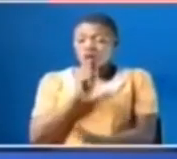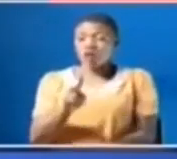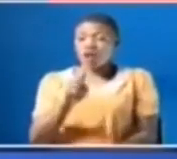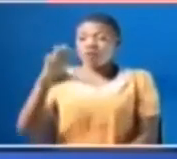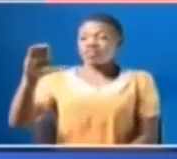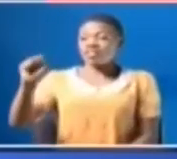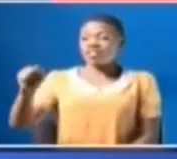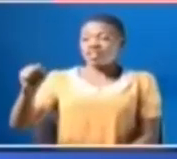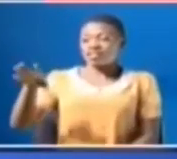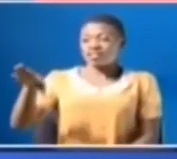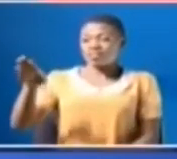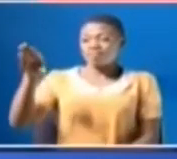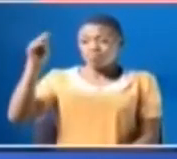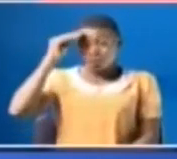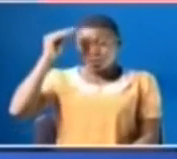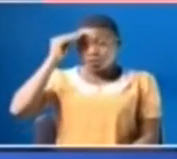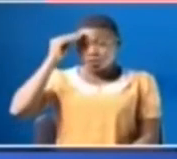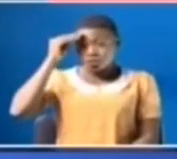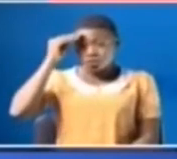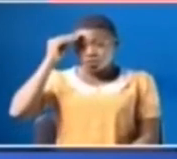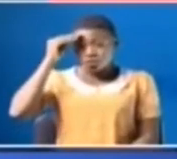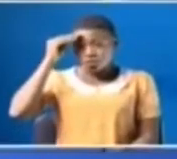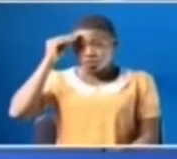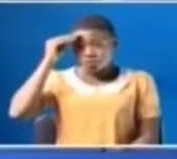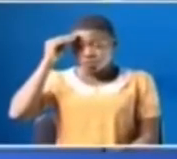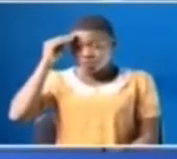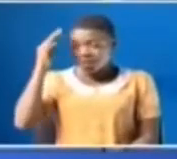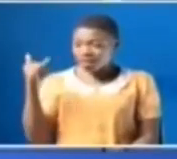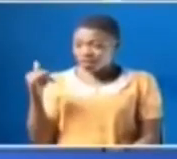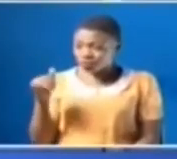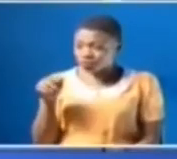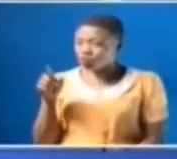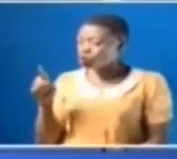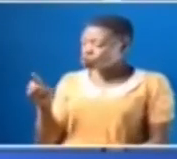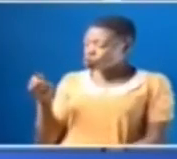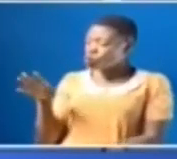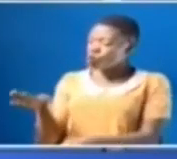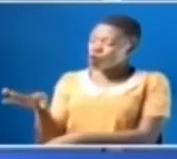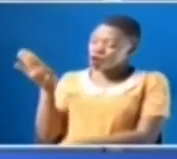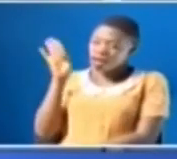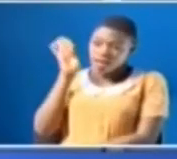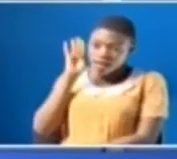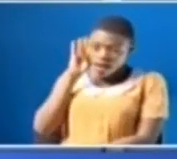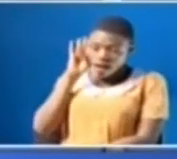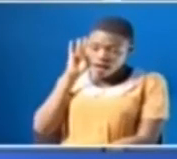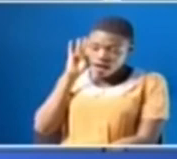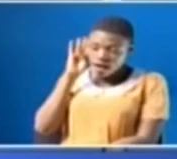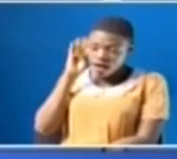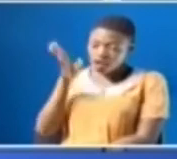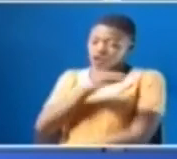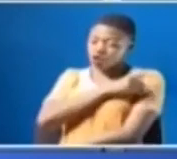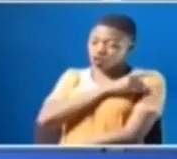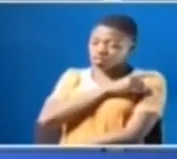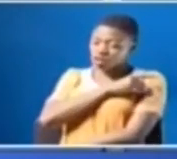elimu hapa nchini. Bwana Ngati, umeweza kumsikia bwana Charles Mukwaya ambaye ni katibu mkuu wa vyama wa chama cha wafanyikazi wa vyuo vikuu